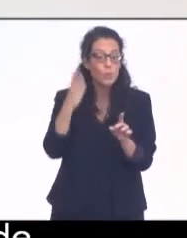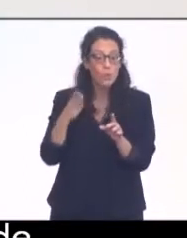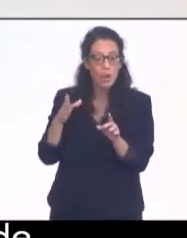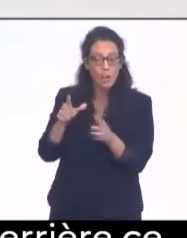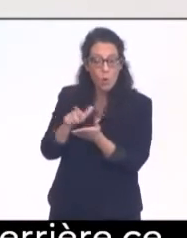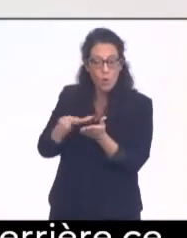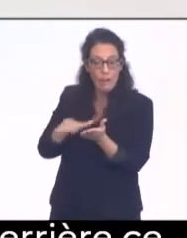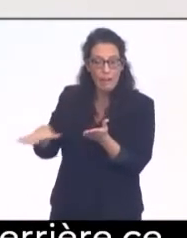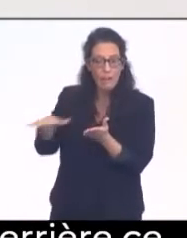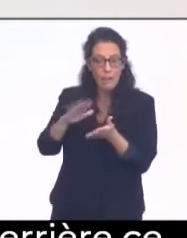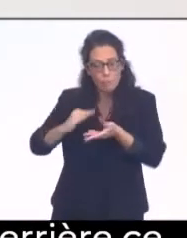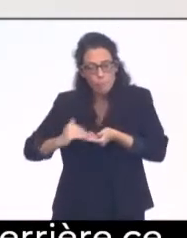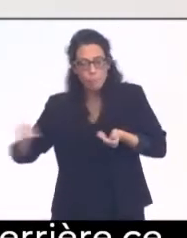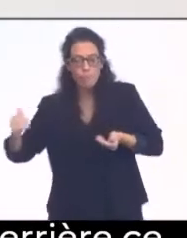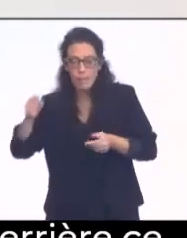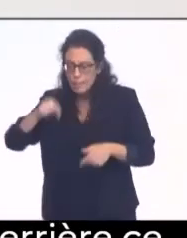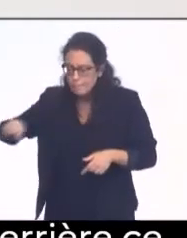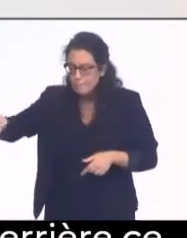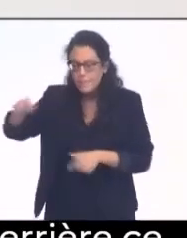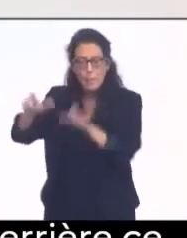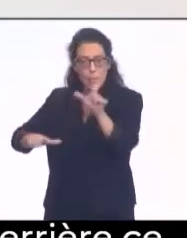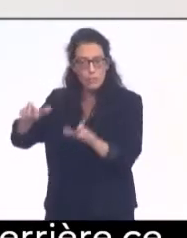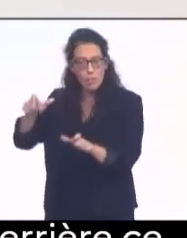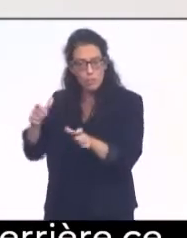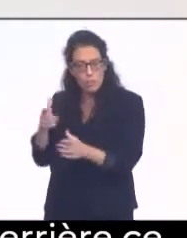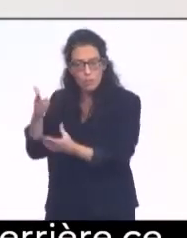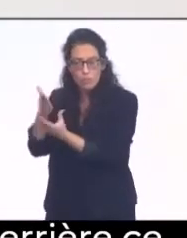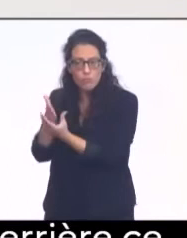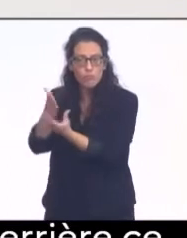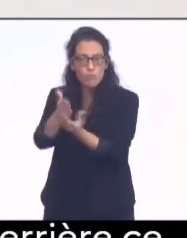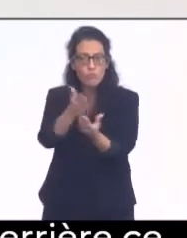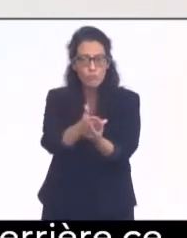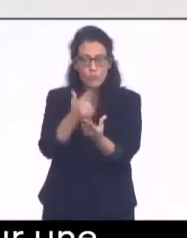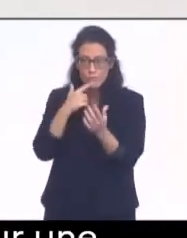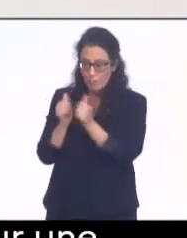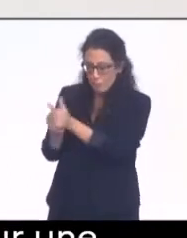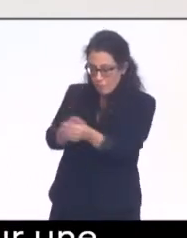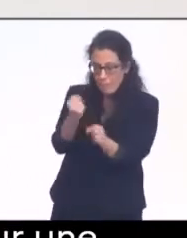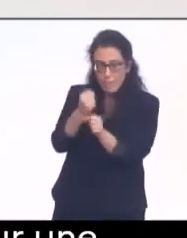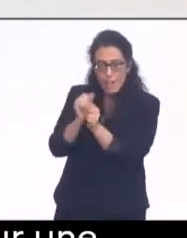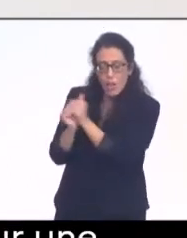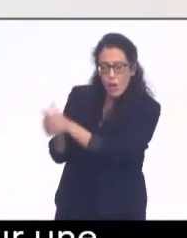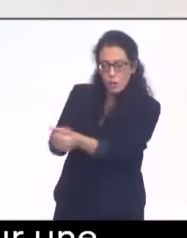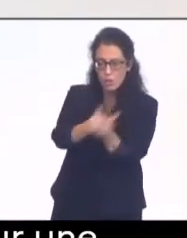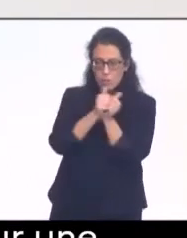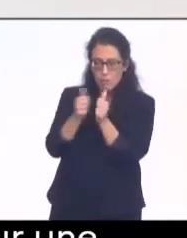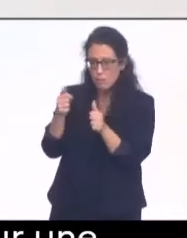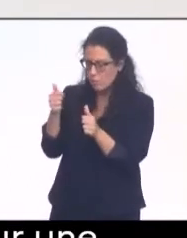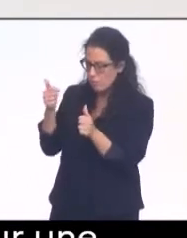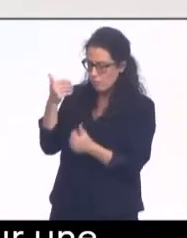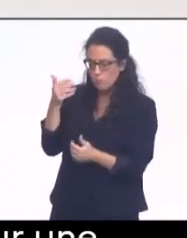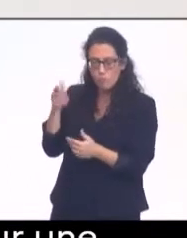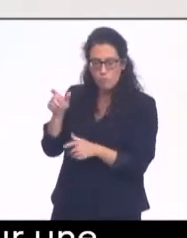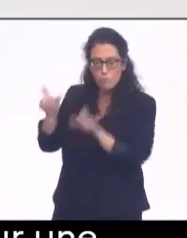communauté d'acteurs. Je dis bien une communauté d'acteurs. C'est une méthode de coopération avec tous les acteurs en proximité pour trouver des solutions pour